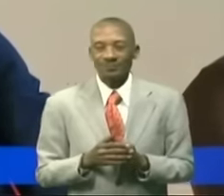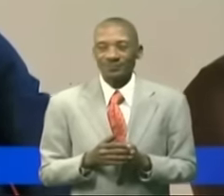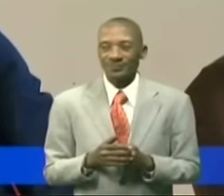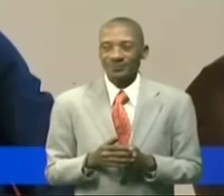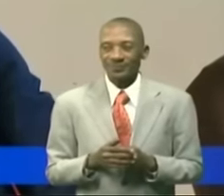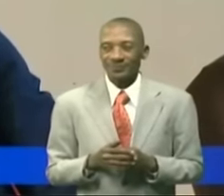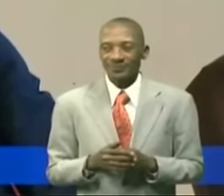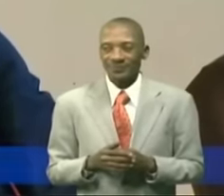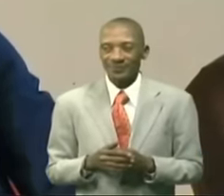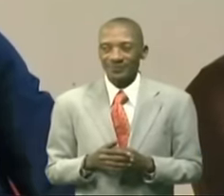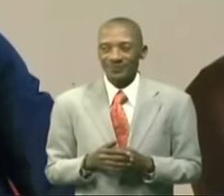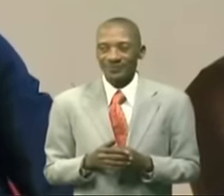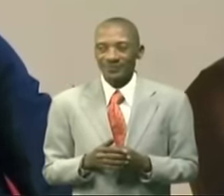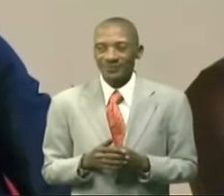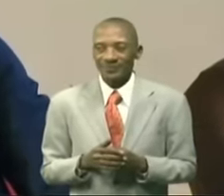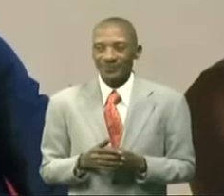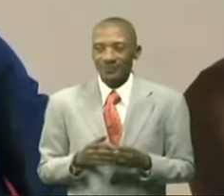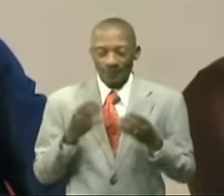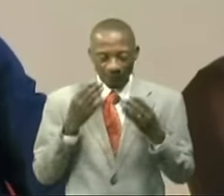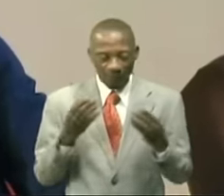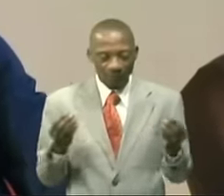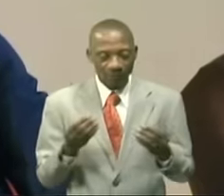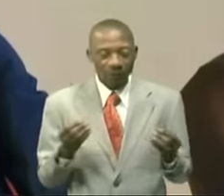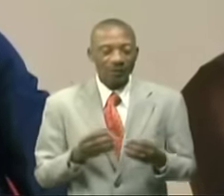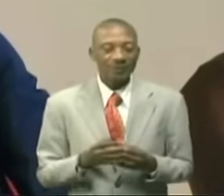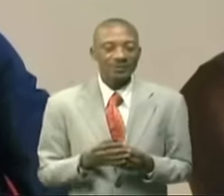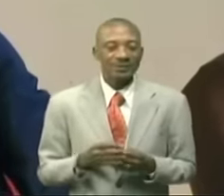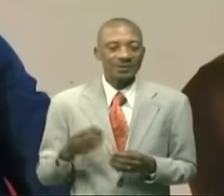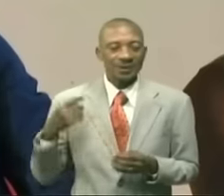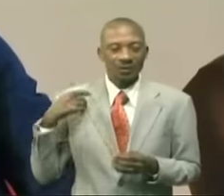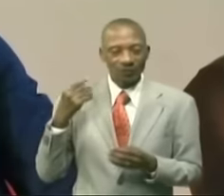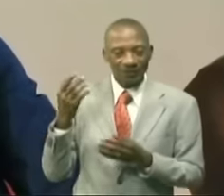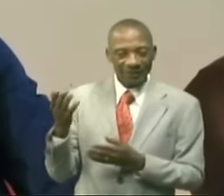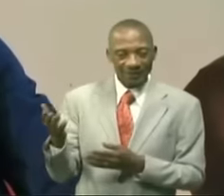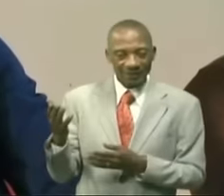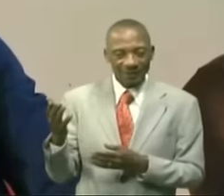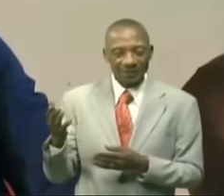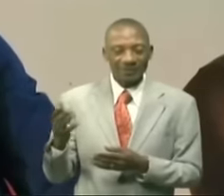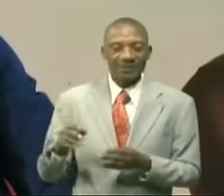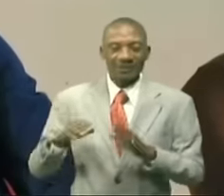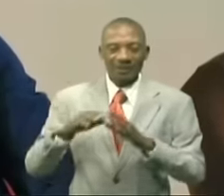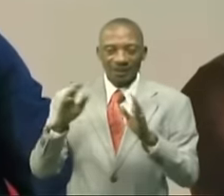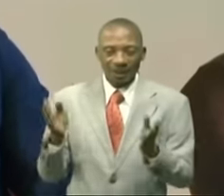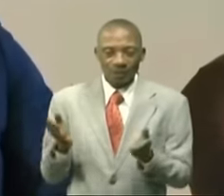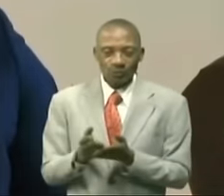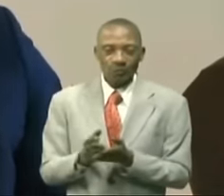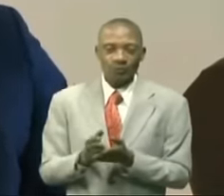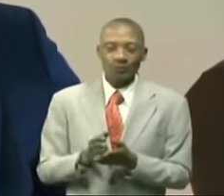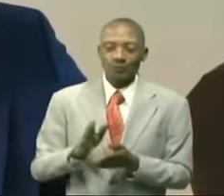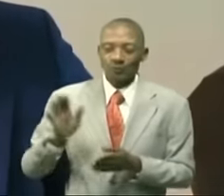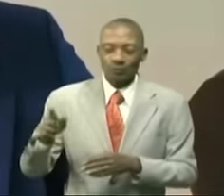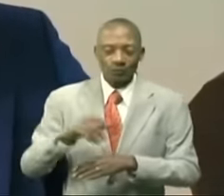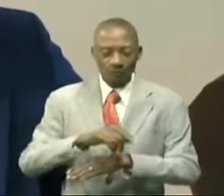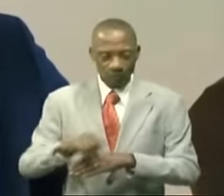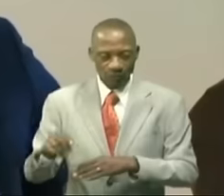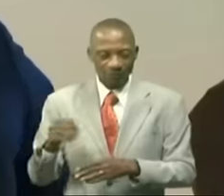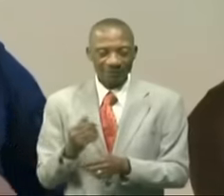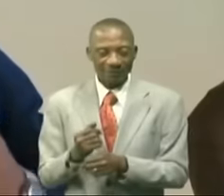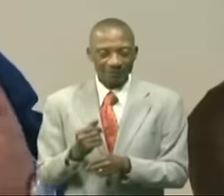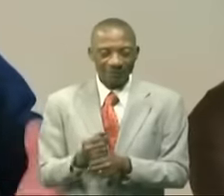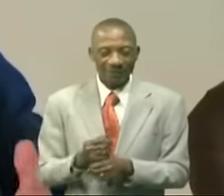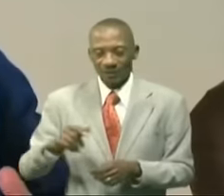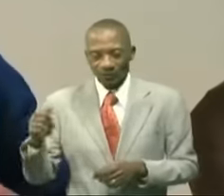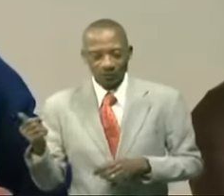tous avons l'obligation d'apporter quelques jeunes de plus pour que notre population voie